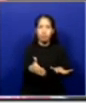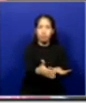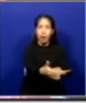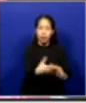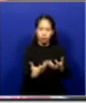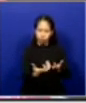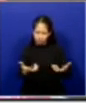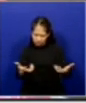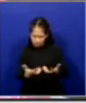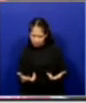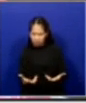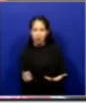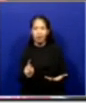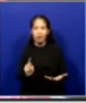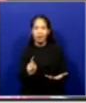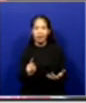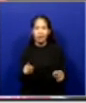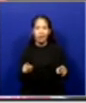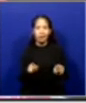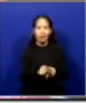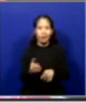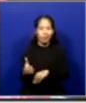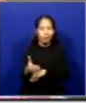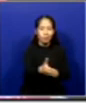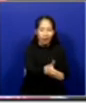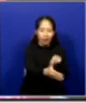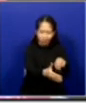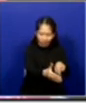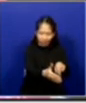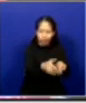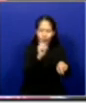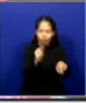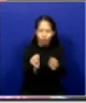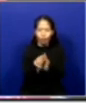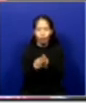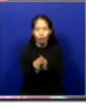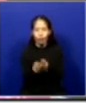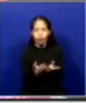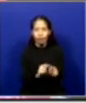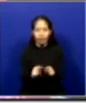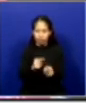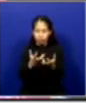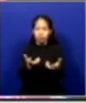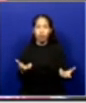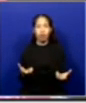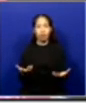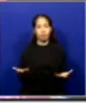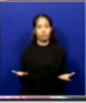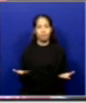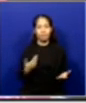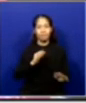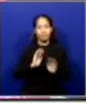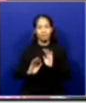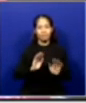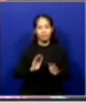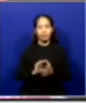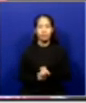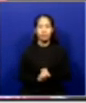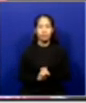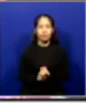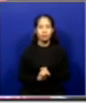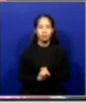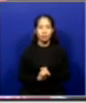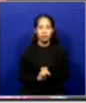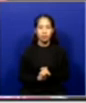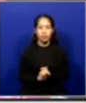อยขมออกจากปลากระโฮนี่คือเรื่องนี้เลยนี่คือความเป็น